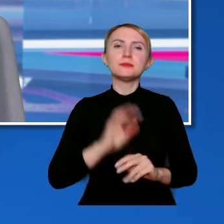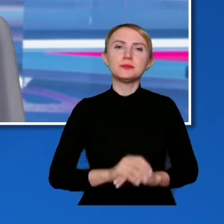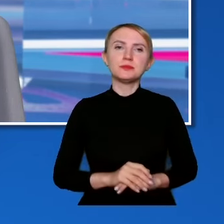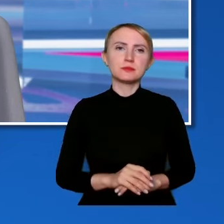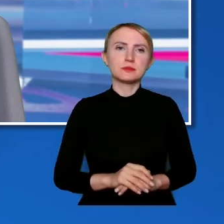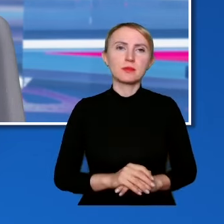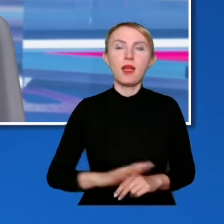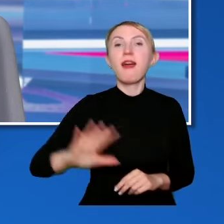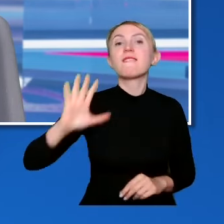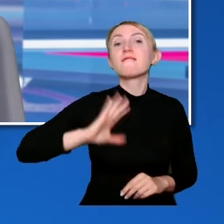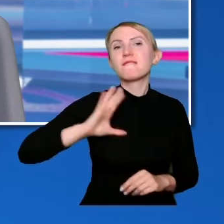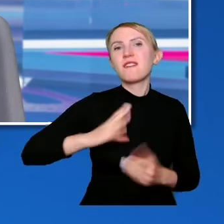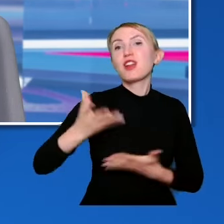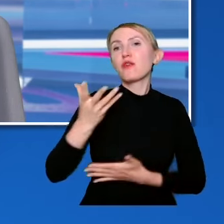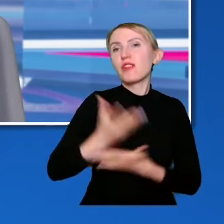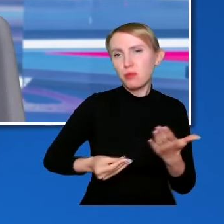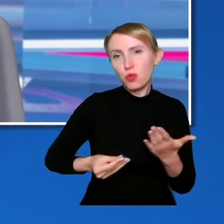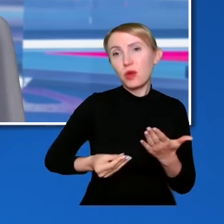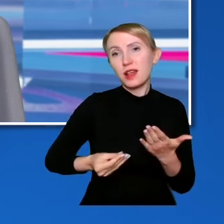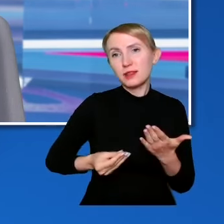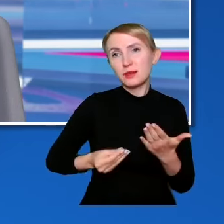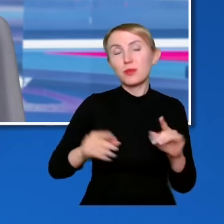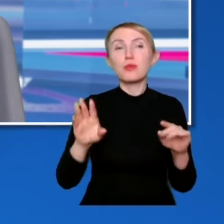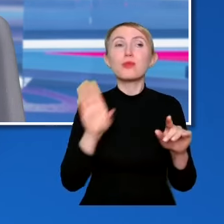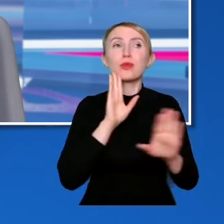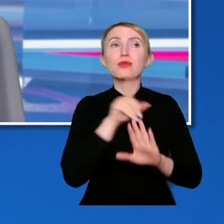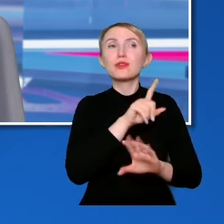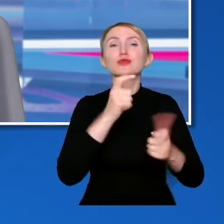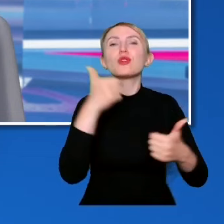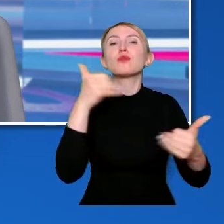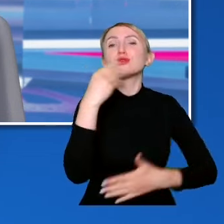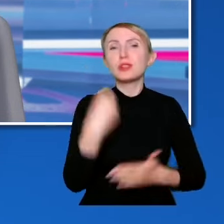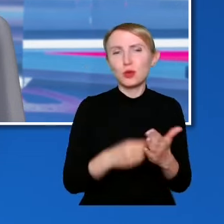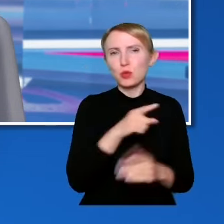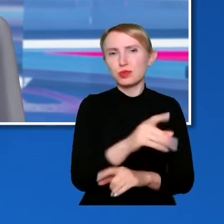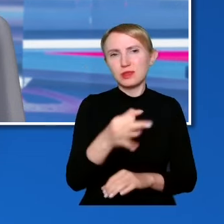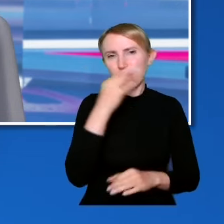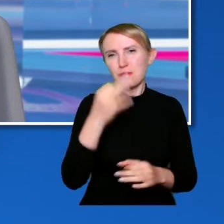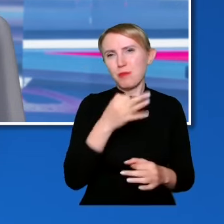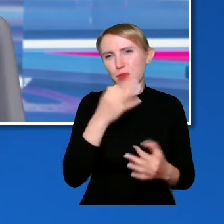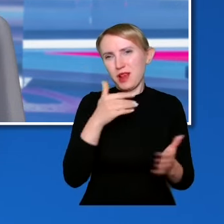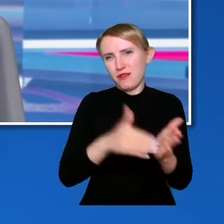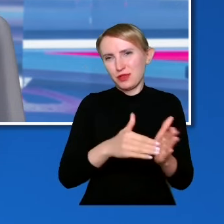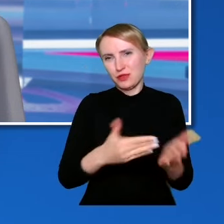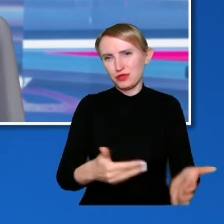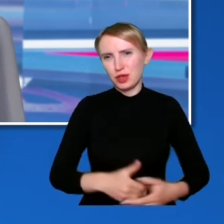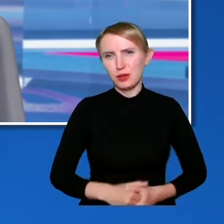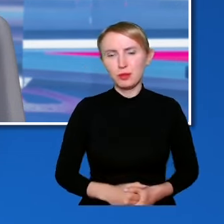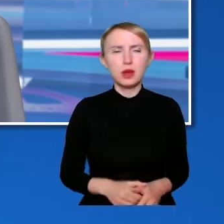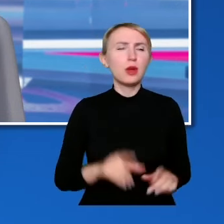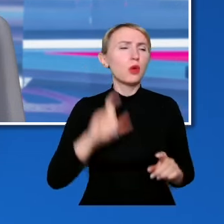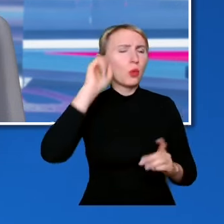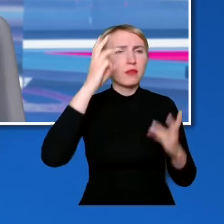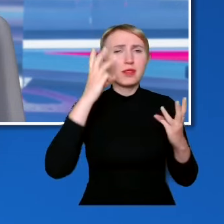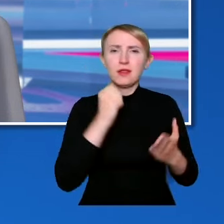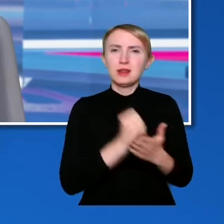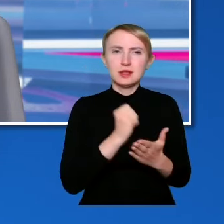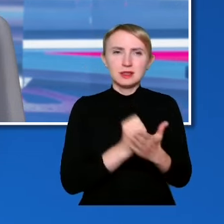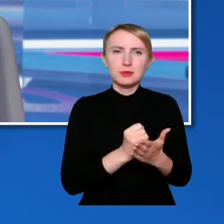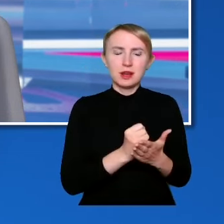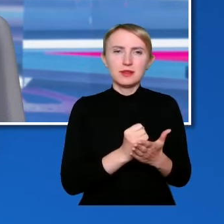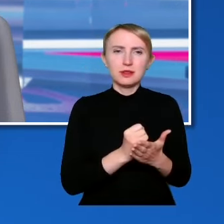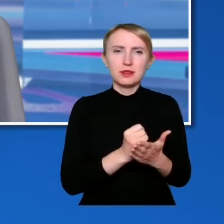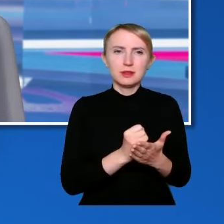jaka jest wartość wypłaty w relacji do tego, co można za to kupić. I tutaj to są najistotniejsze rzeczy